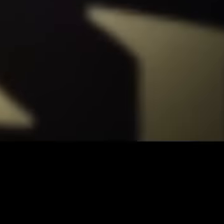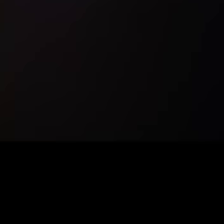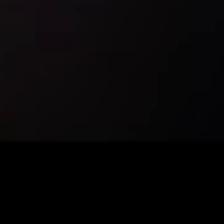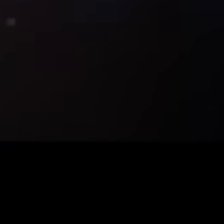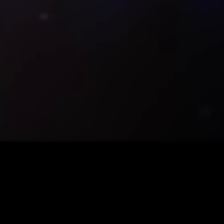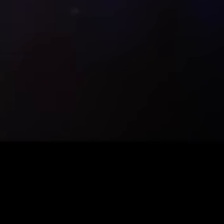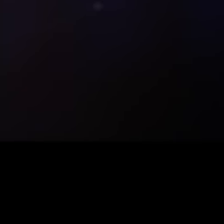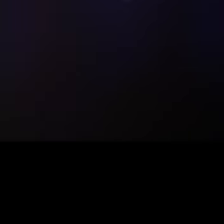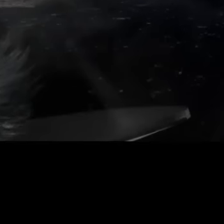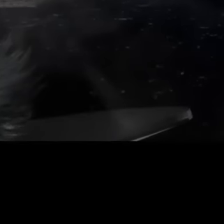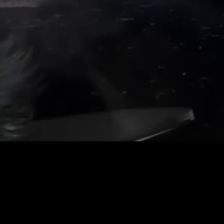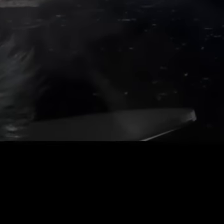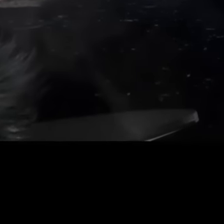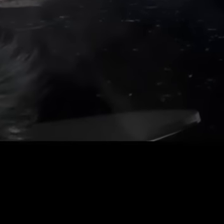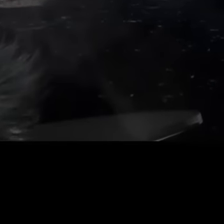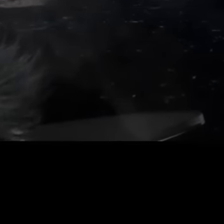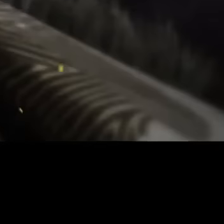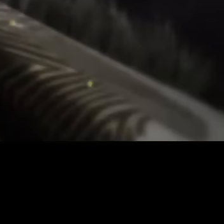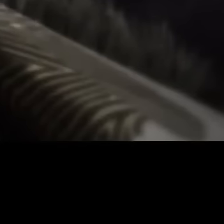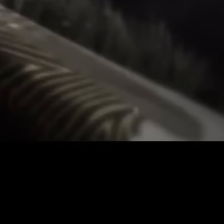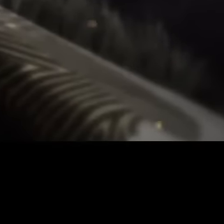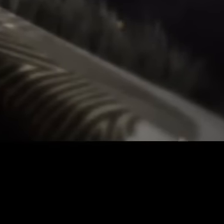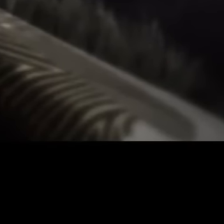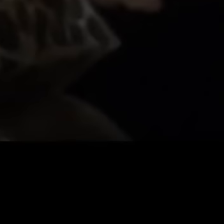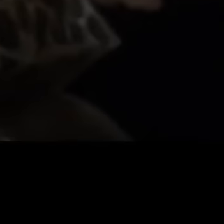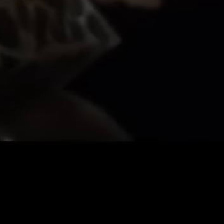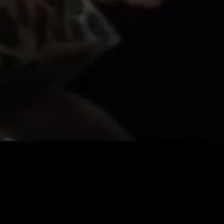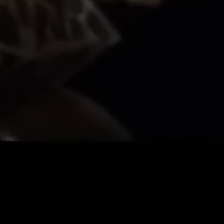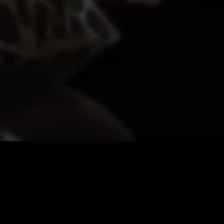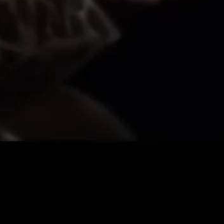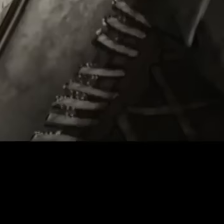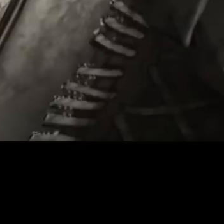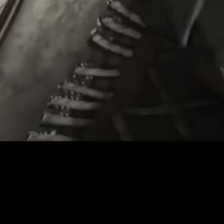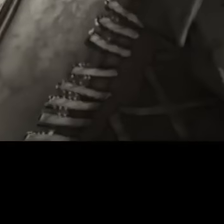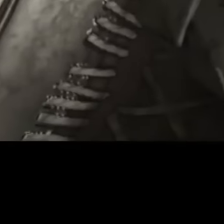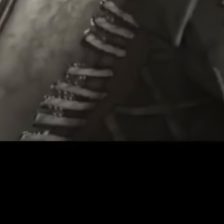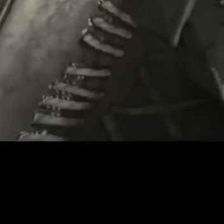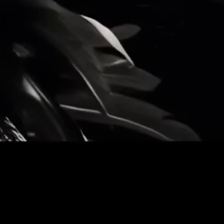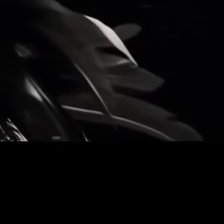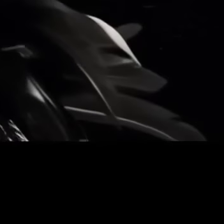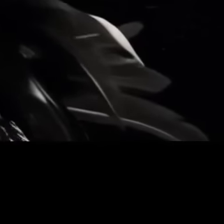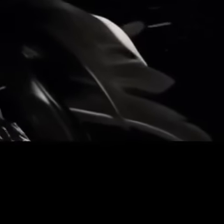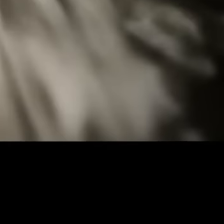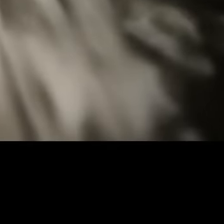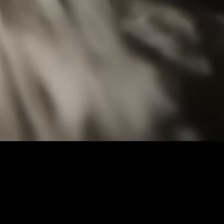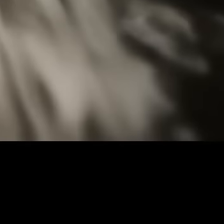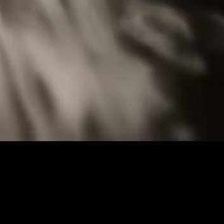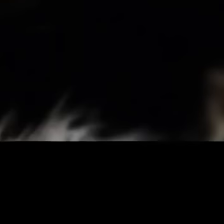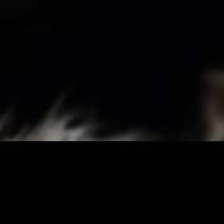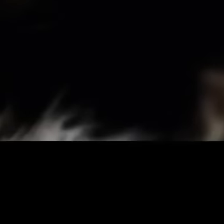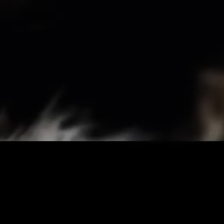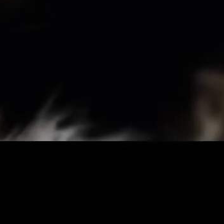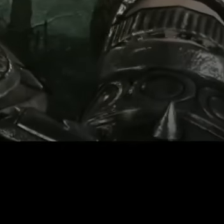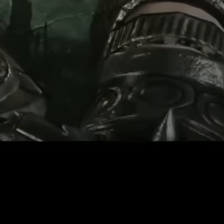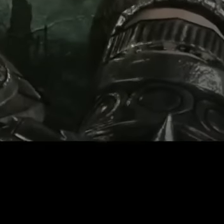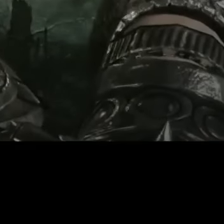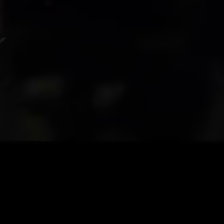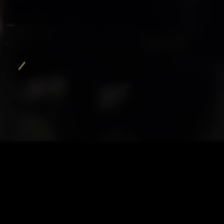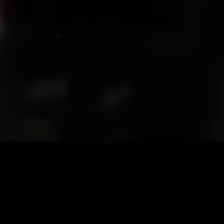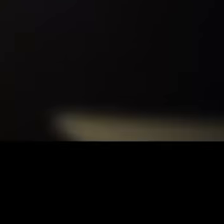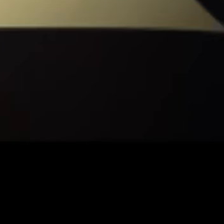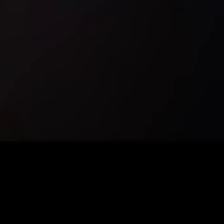안다르. 로드는 의지, 야망, 탐욕, 영웅, 운명, 힘, 태양,